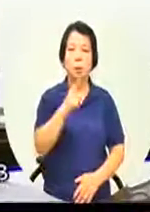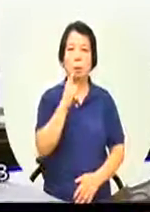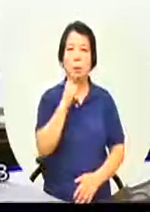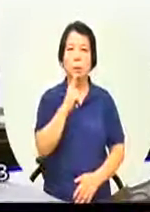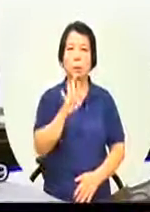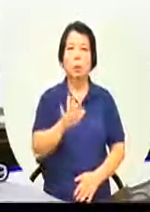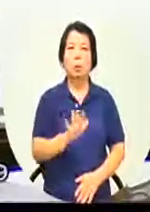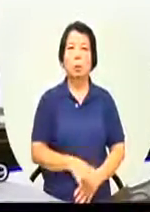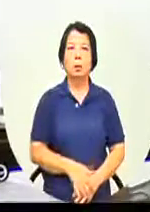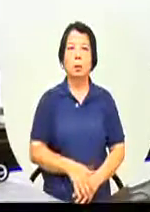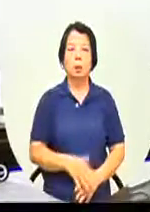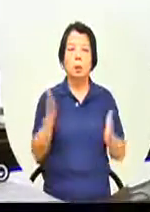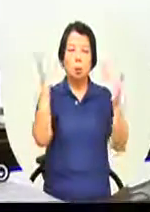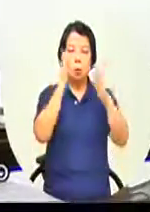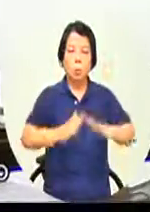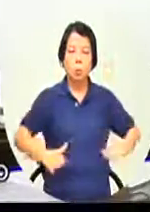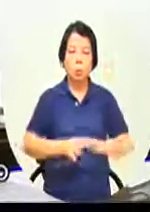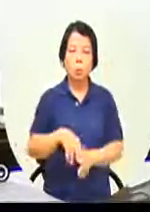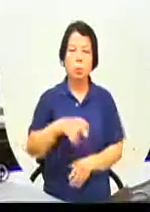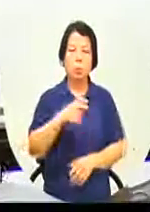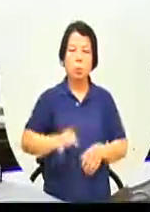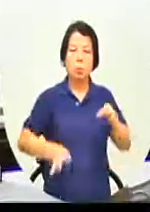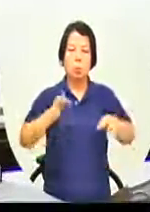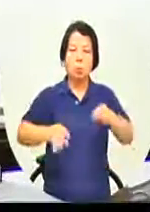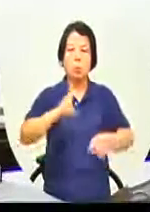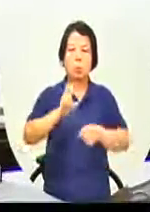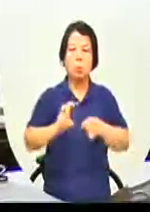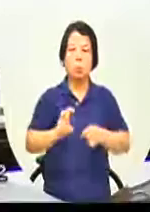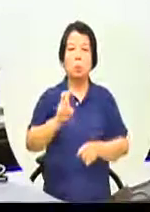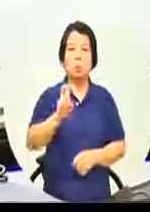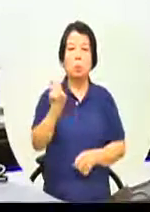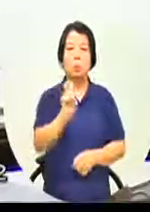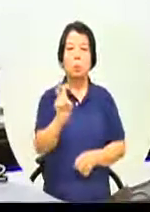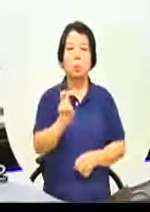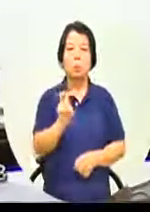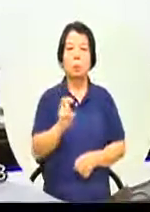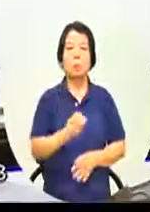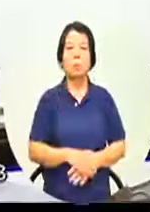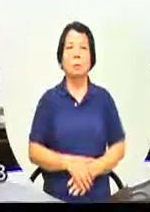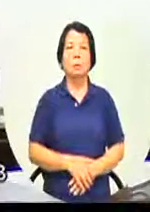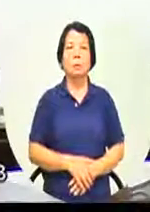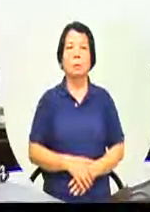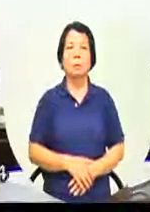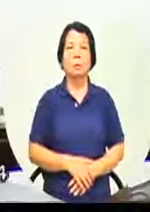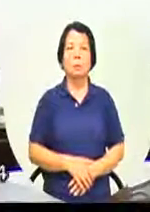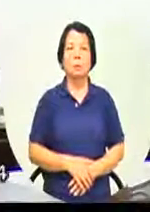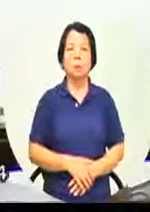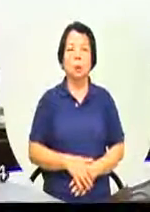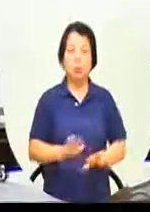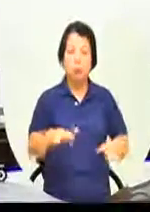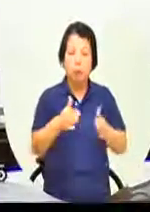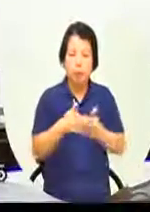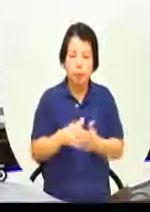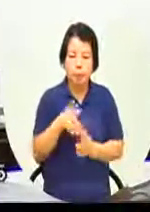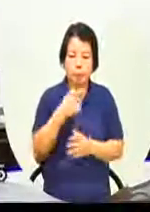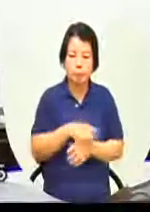了，我记得他瘦了20公斤。在那个时候，但是全国就是因为这样痛定思痛，